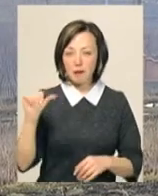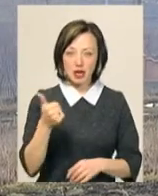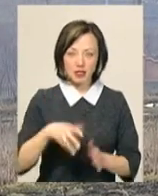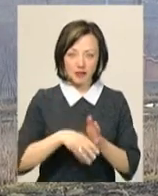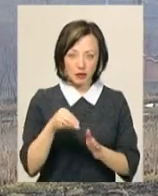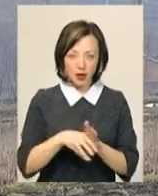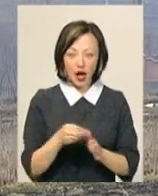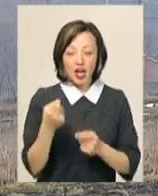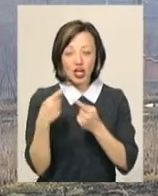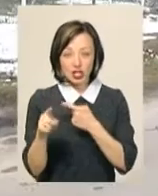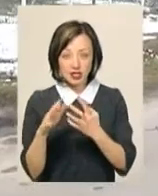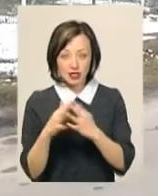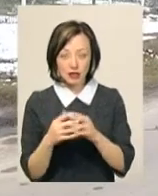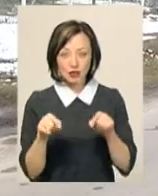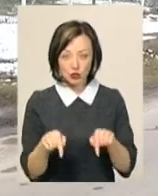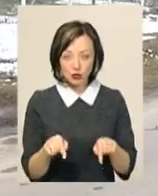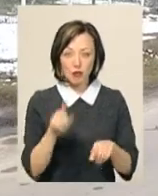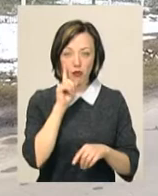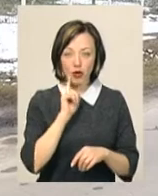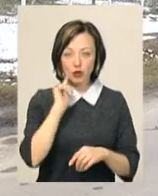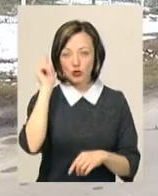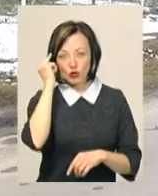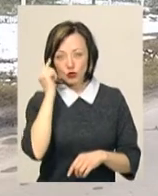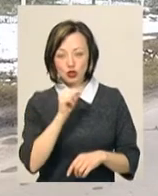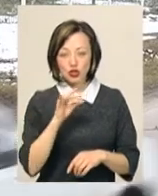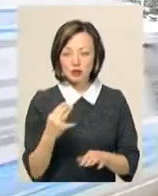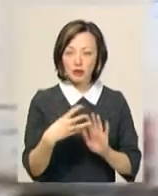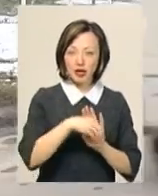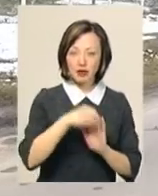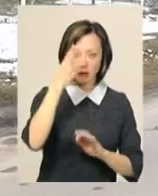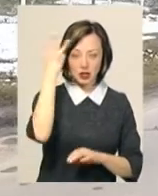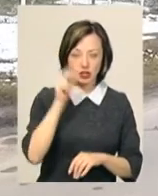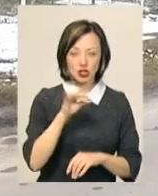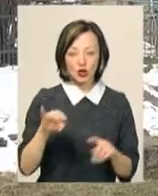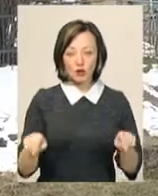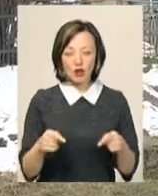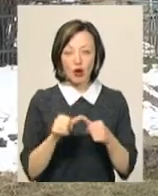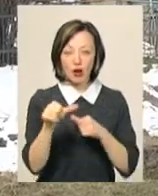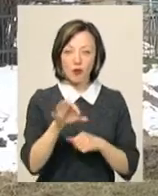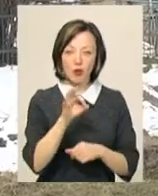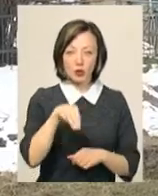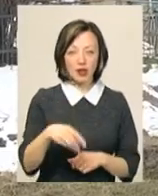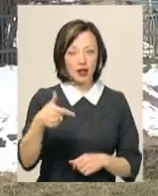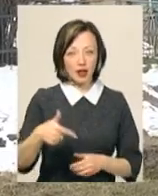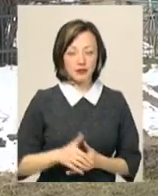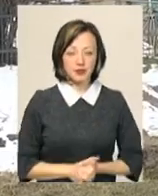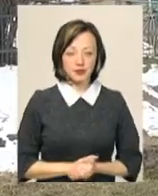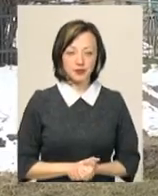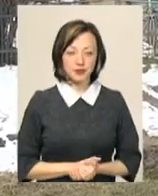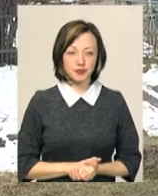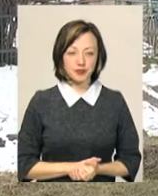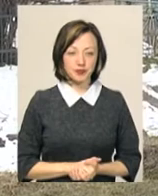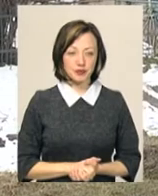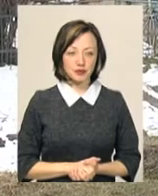Давидківців, Шумівців та Пирогівців, то у цих селах поки роздумують, чи приєднуватись до Хмельницького, чи утворити окремо ОТГ. Дарина Денисенко,